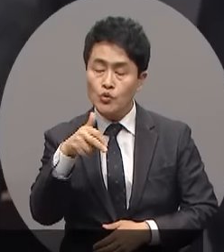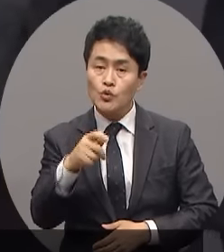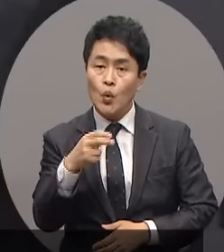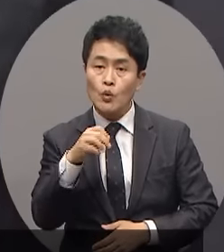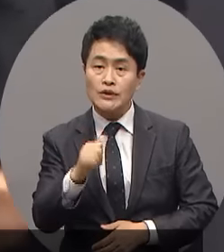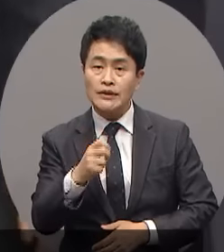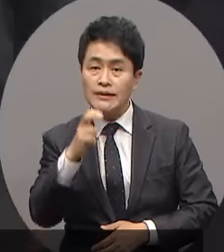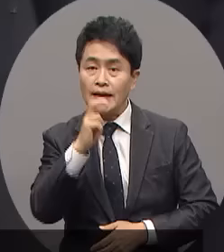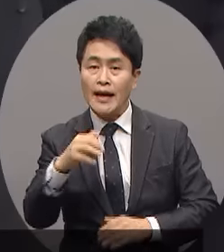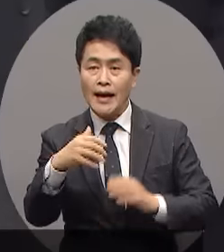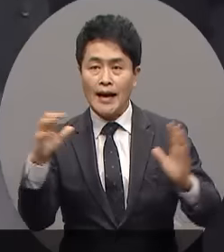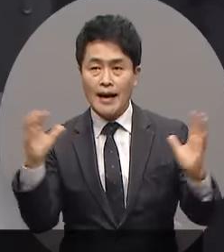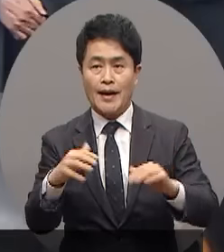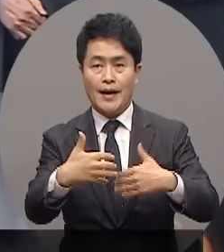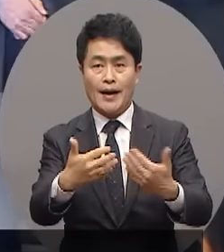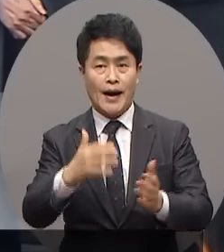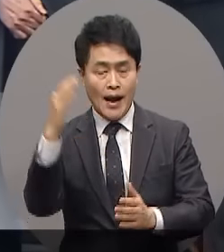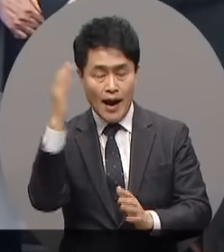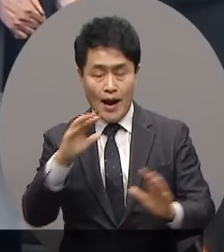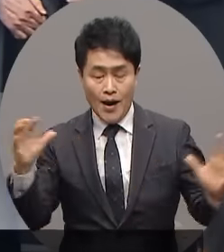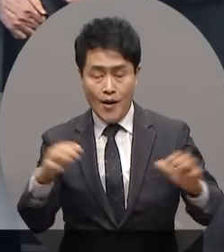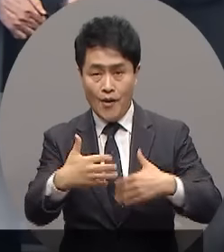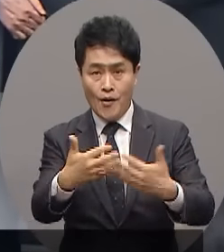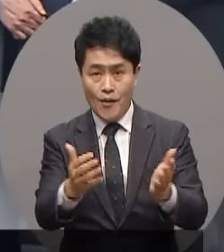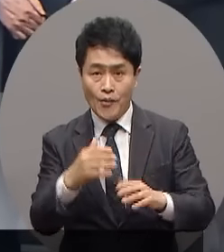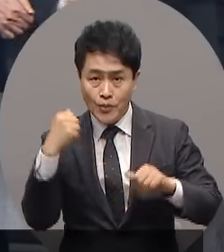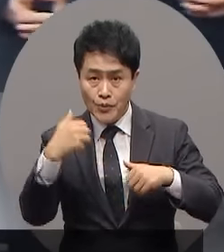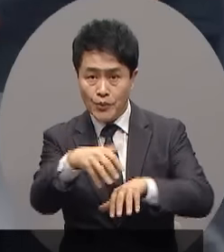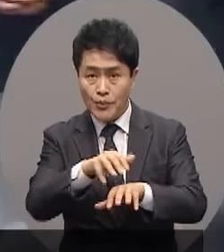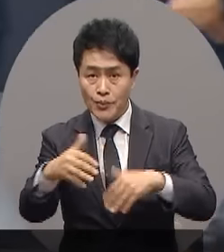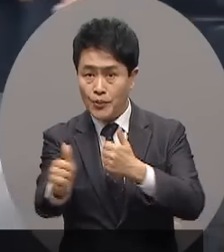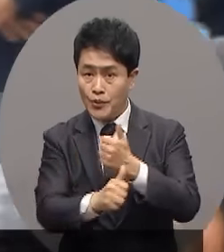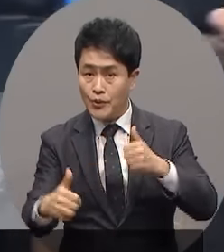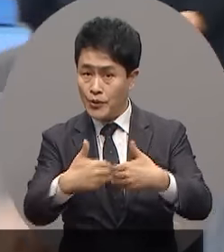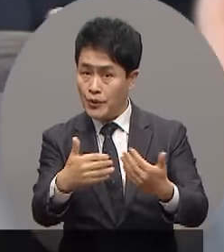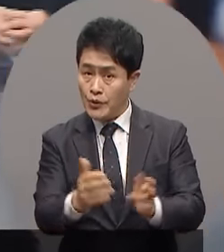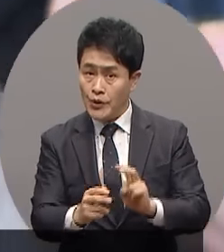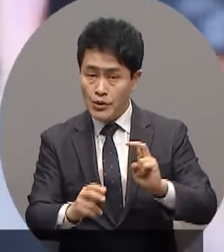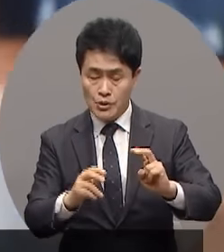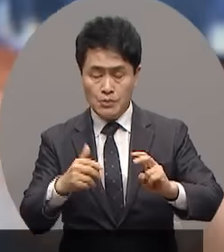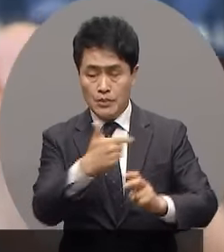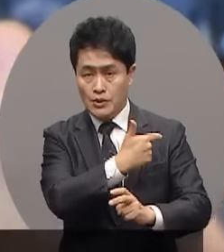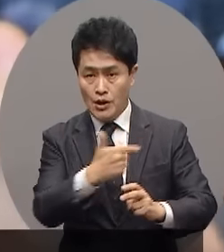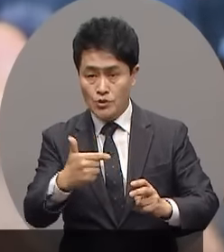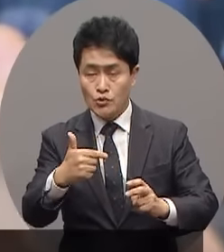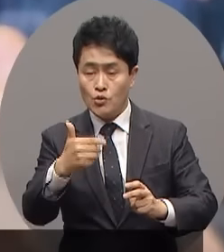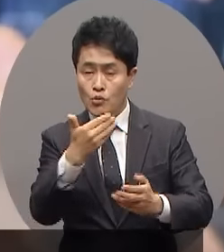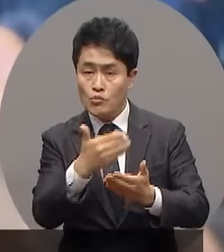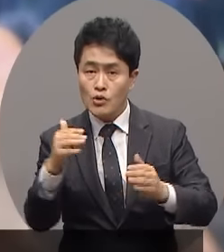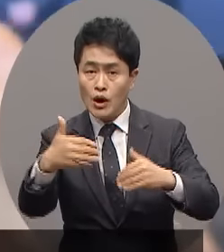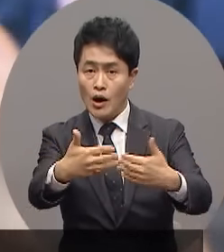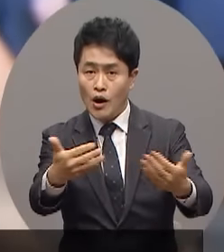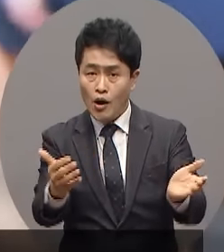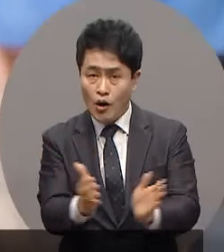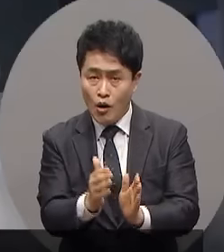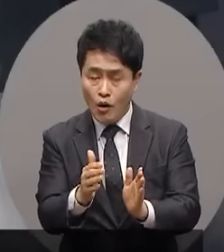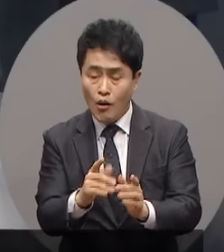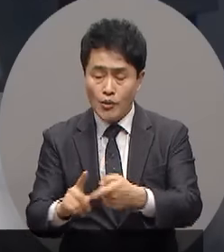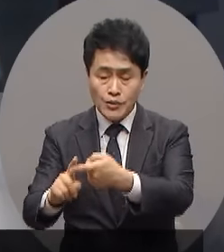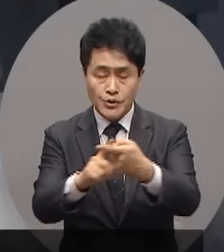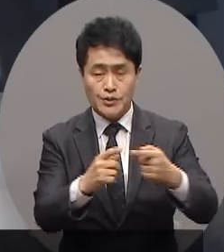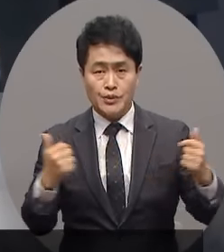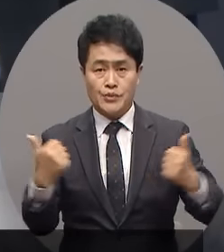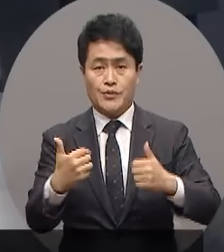모였습니다 국조 의 대중문화 예술단체로 구성된 문화예술인